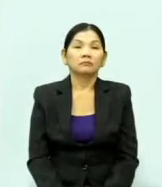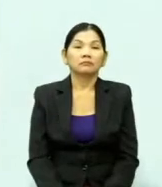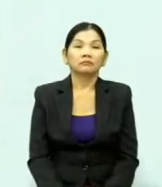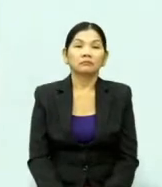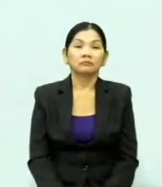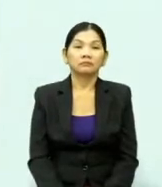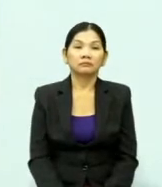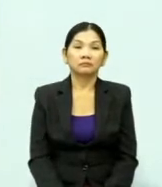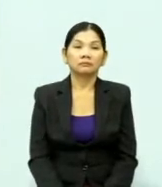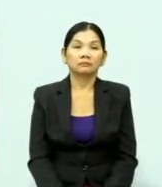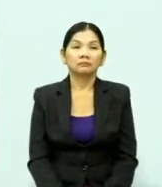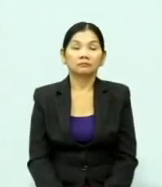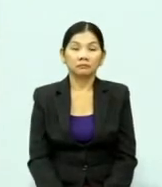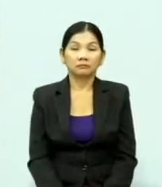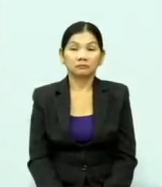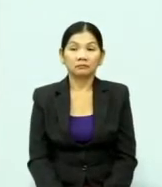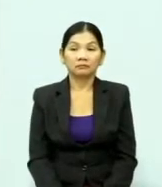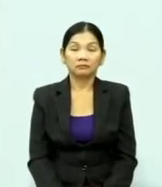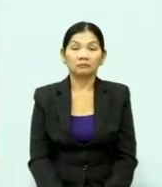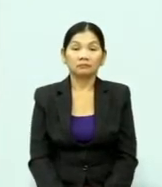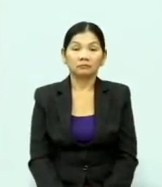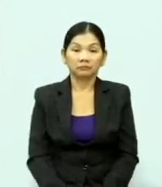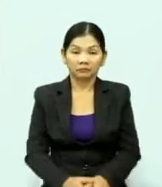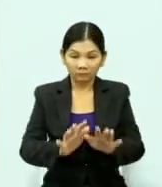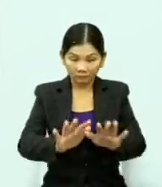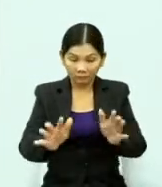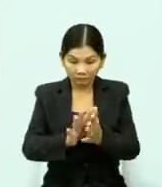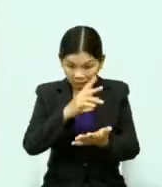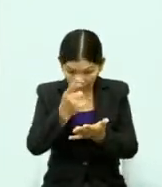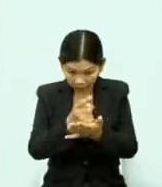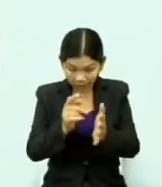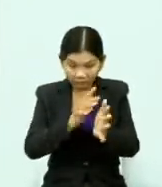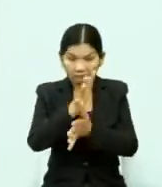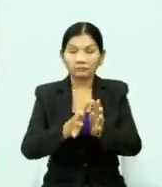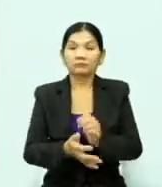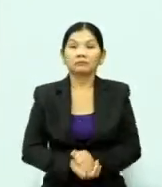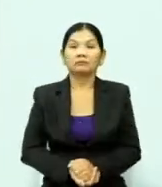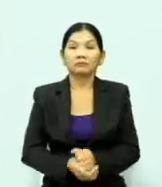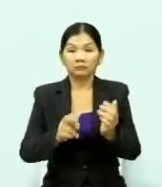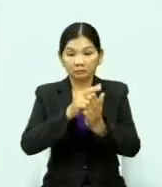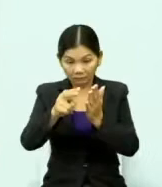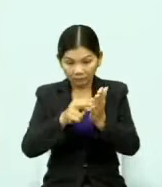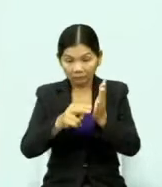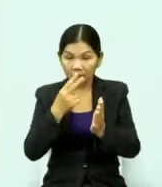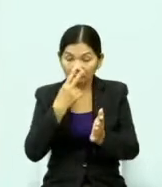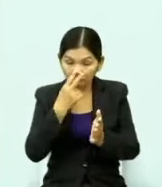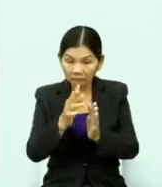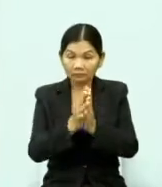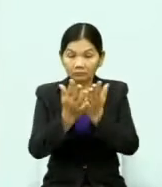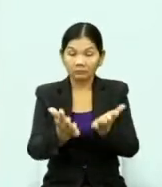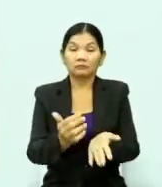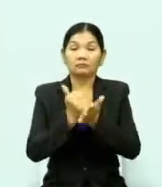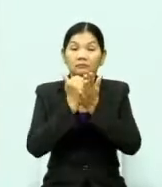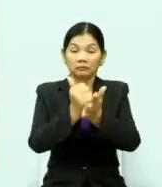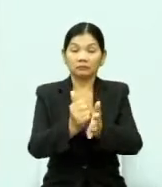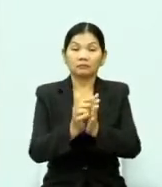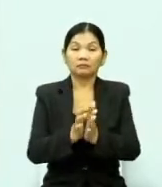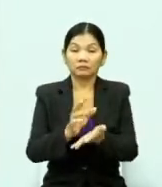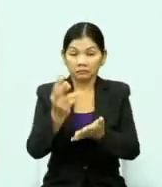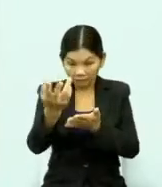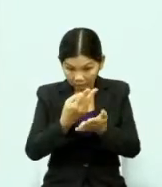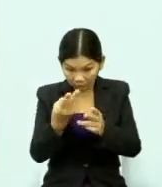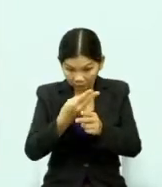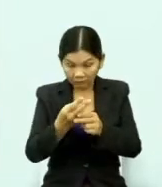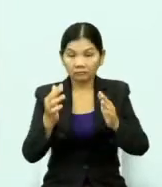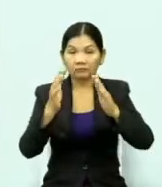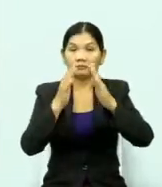chà bu cai mình tên con đọc bài này cô chà lời anh tập đọc bài dương con đã mình sẽ phải chìm nổi cứ dương hấp ăn mình thái